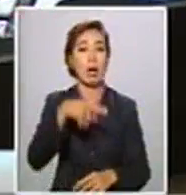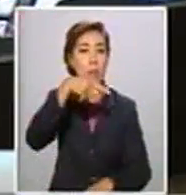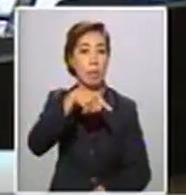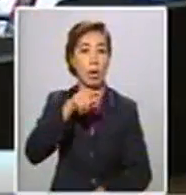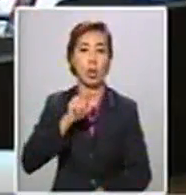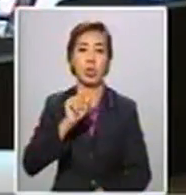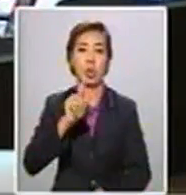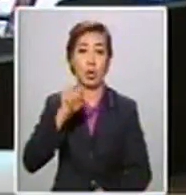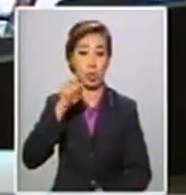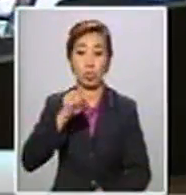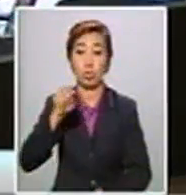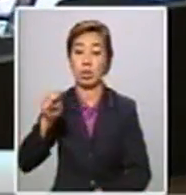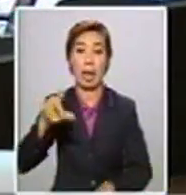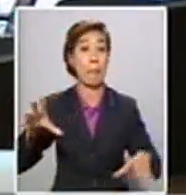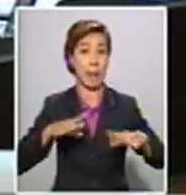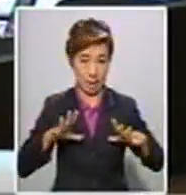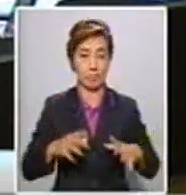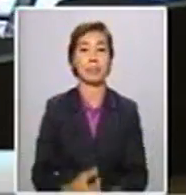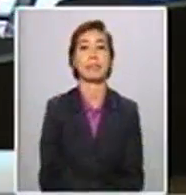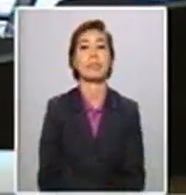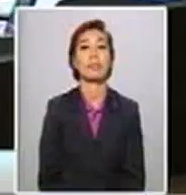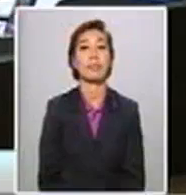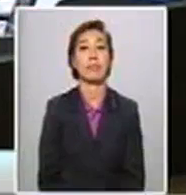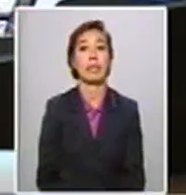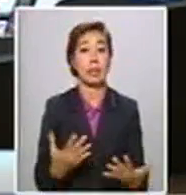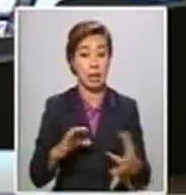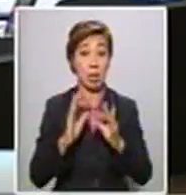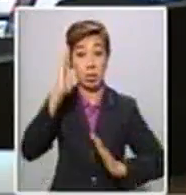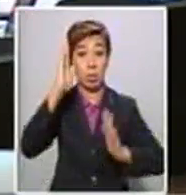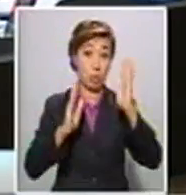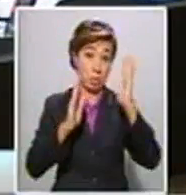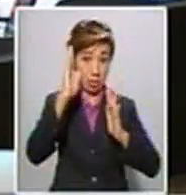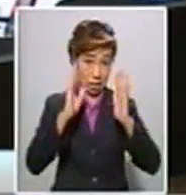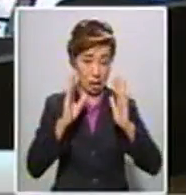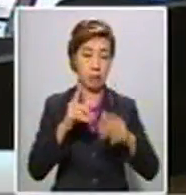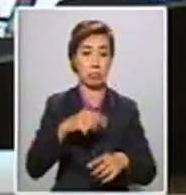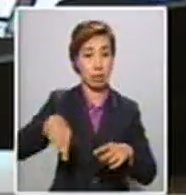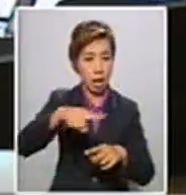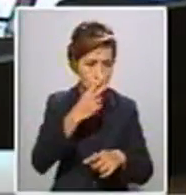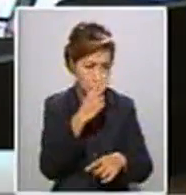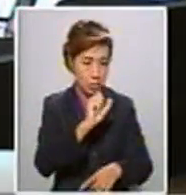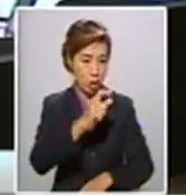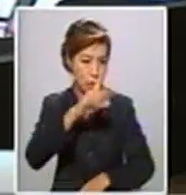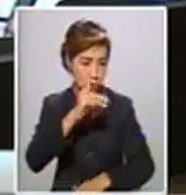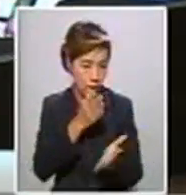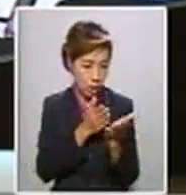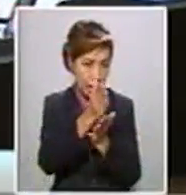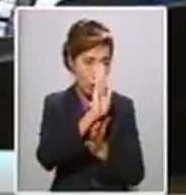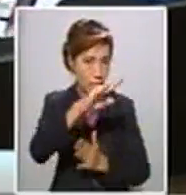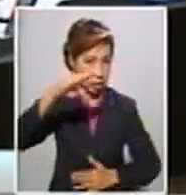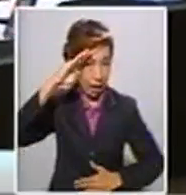ราชจุดๆๆนะครับ สำหรับการลงมติพบว่าสมาชิกสปช.สายทหารและข้าราชการนะครับซึ่งก็เ